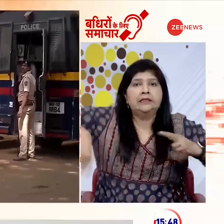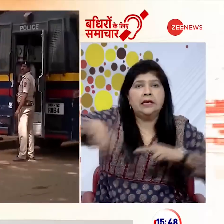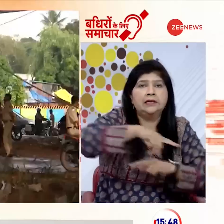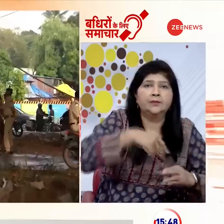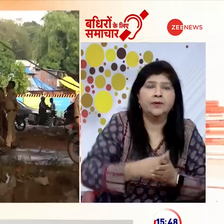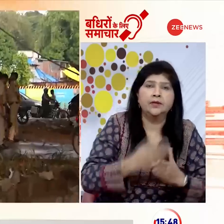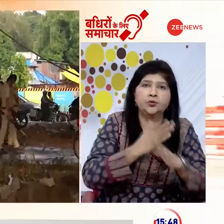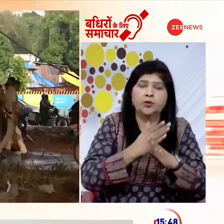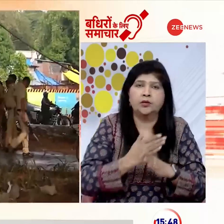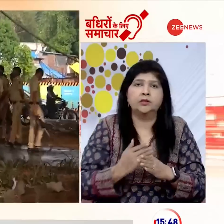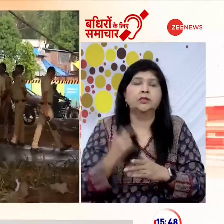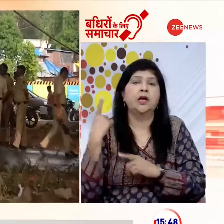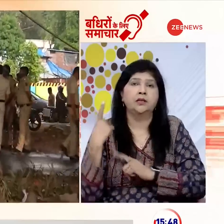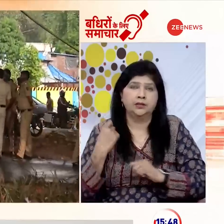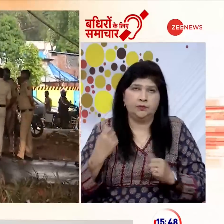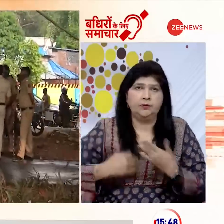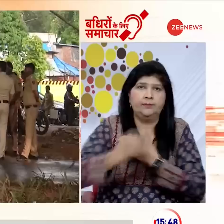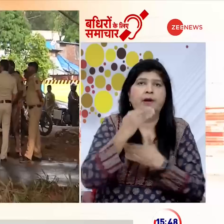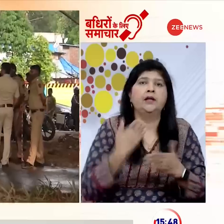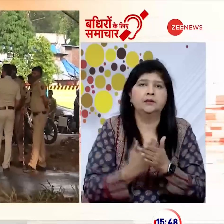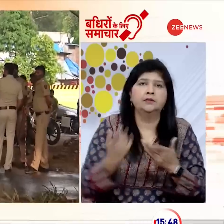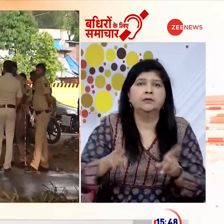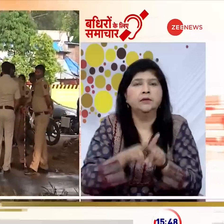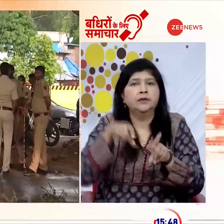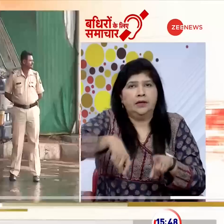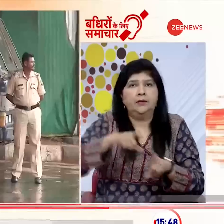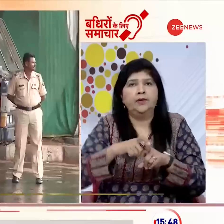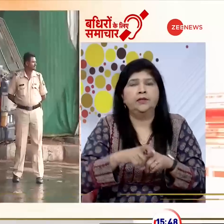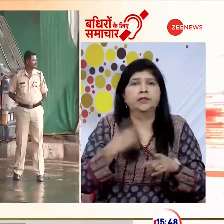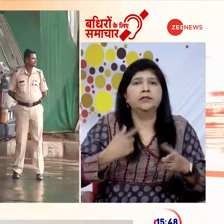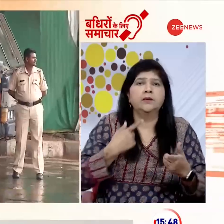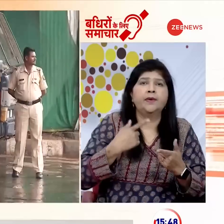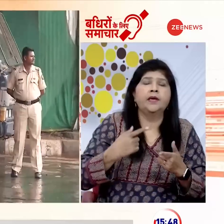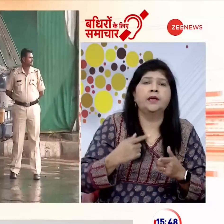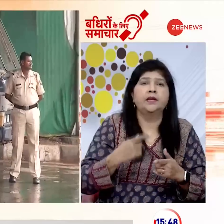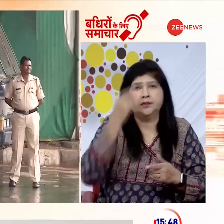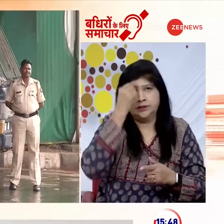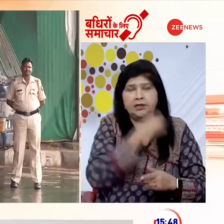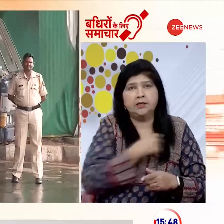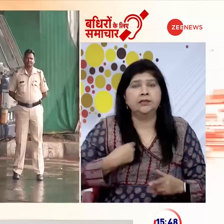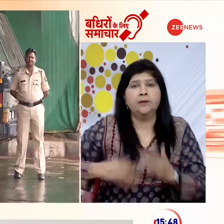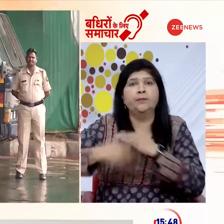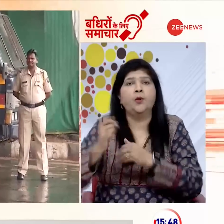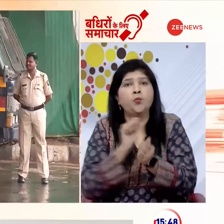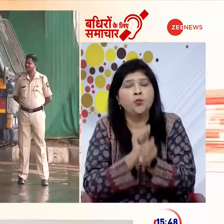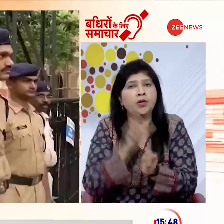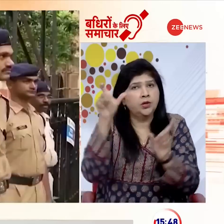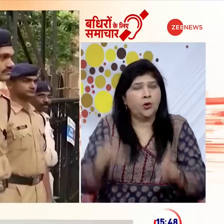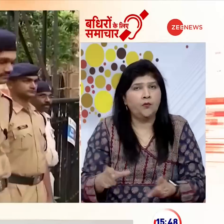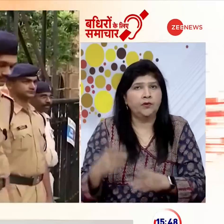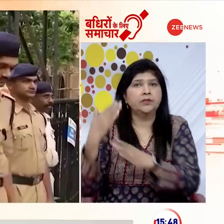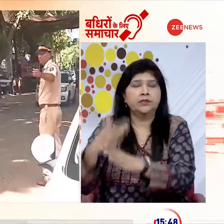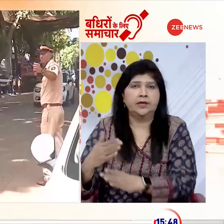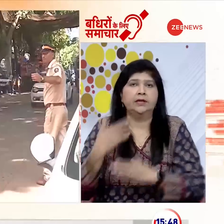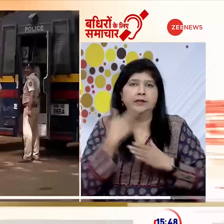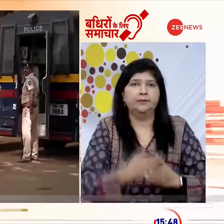आसपास सुरक्षा व्यवस्था बढ़ा दी गई है। दिल्ली में भी सभी चर्च के बाहर पुलिस बल तैनात किए